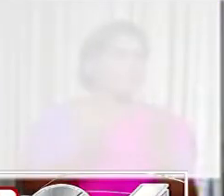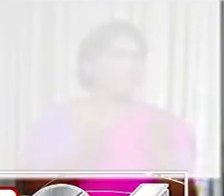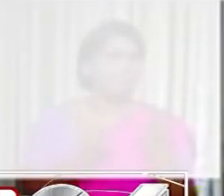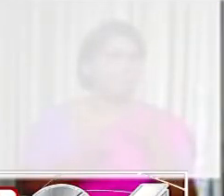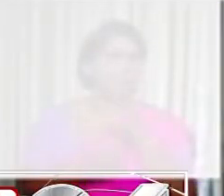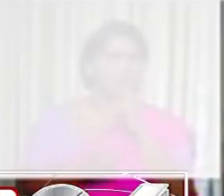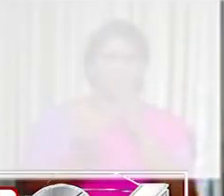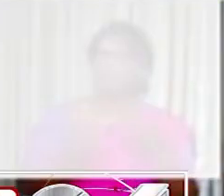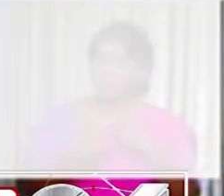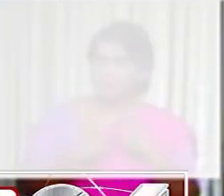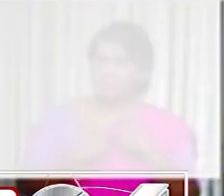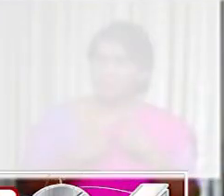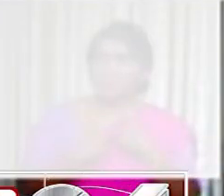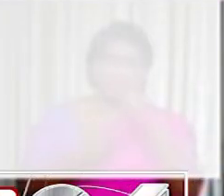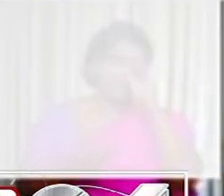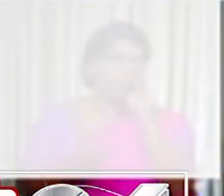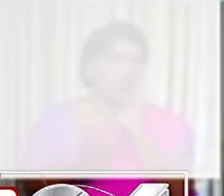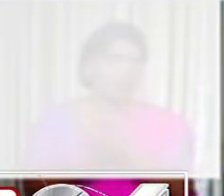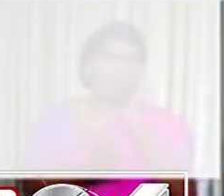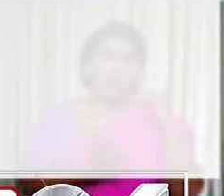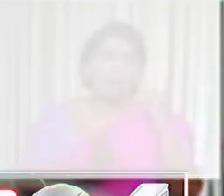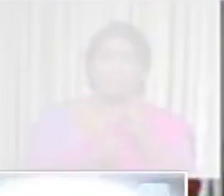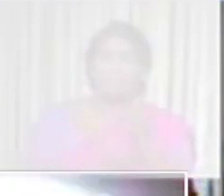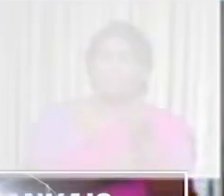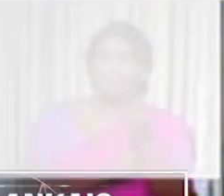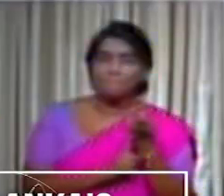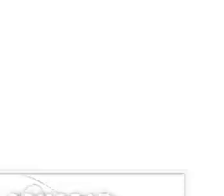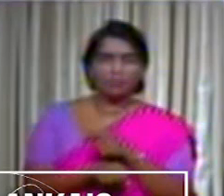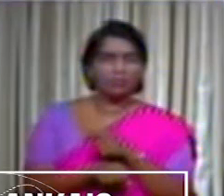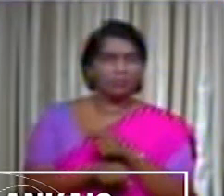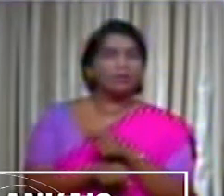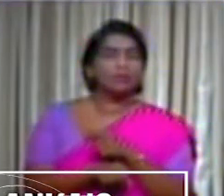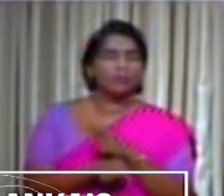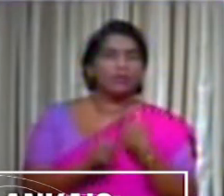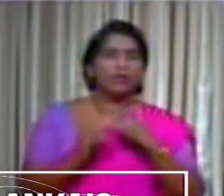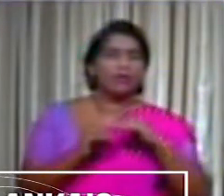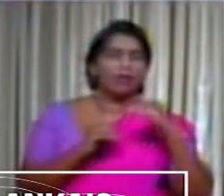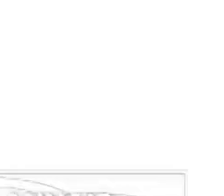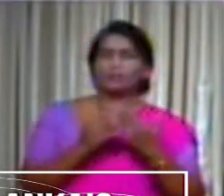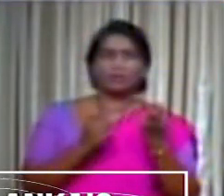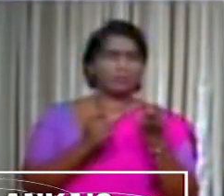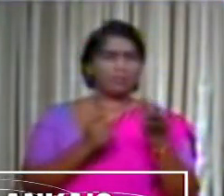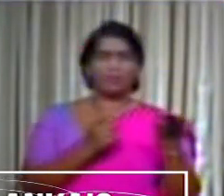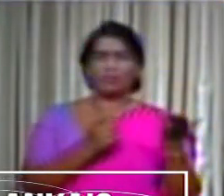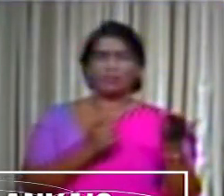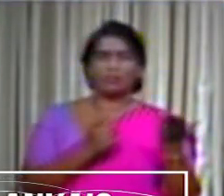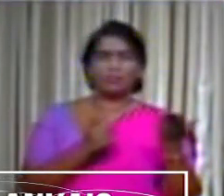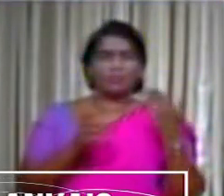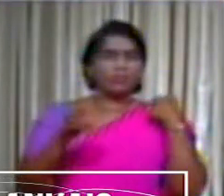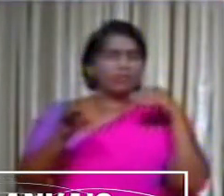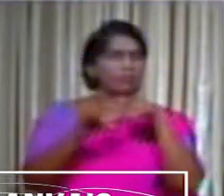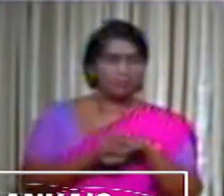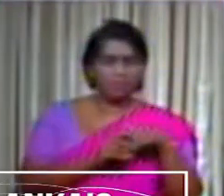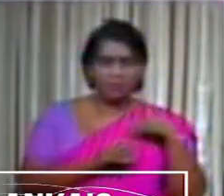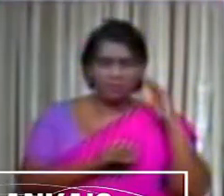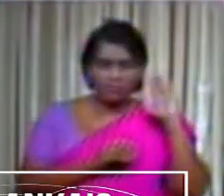මේක සංසන්දනය කරලා බලන්න ආරක්ෂක අමාත්‍යාංශයෙන් ලබා දීලා තියෙන මුදල් සම්පූර්ණයෙන්ම out of our consolidated fund. Entire defense expenditure. There is